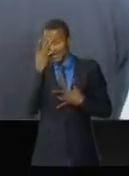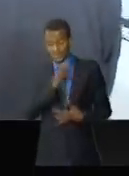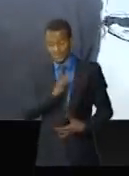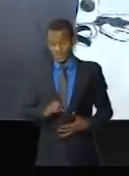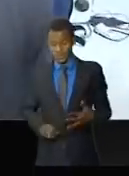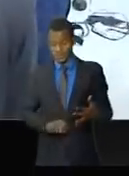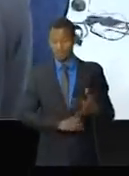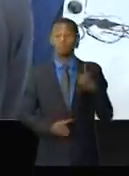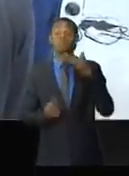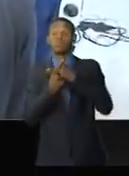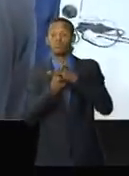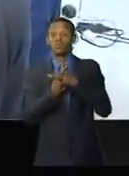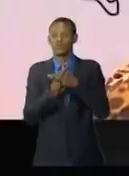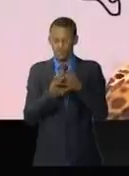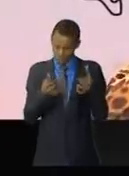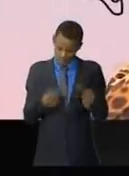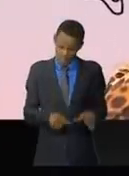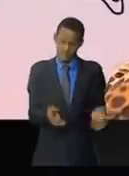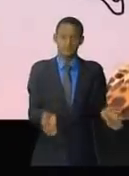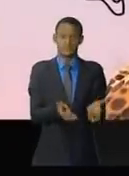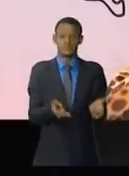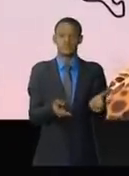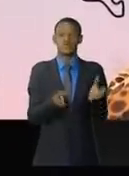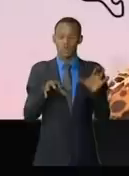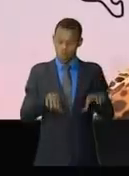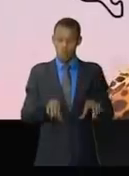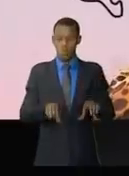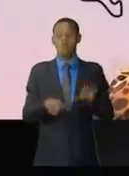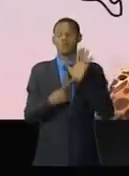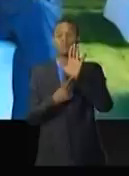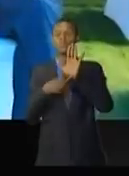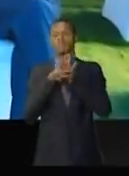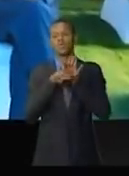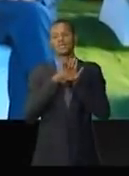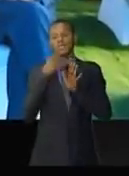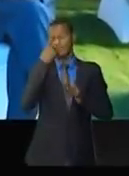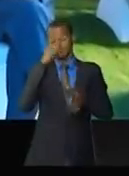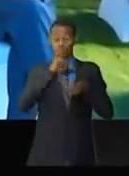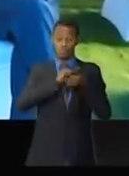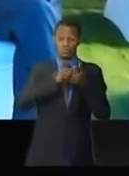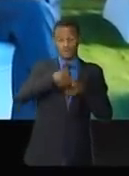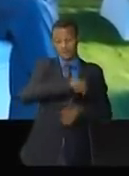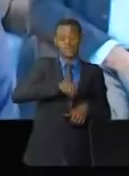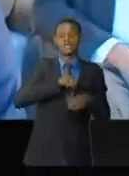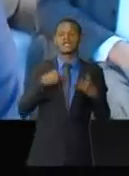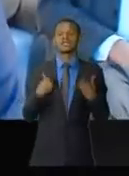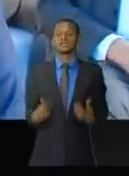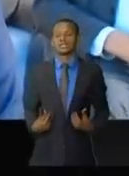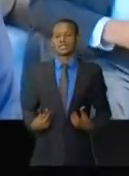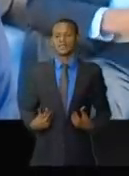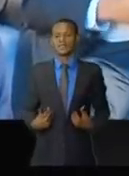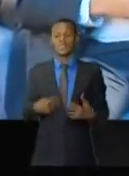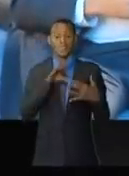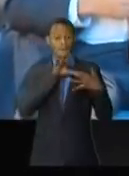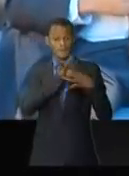soit un pays aussi exemplaire dans le secteur de santé. Un partenariat qui vise à traiter 1000